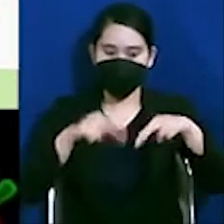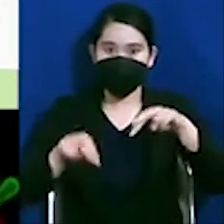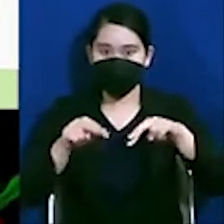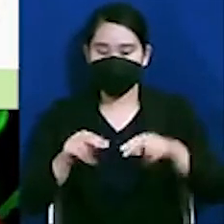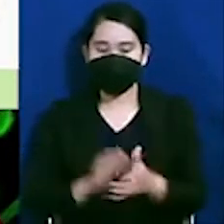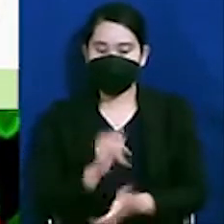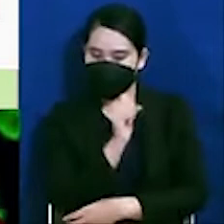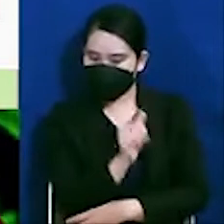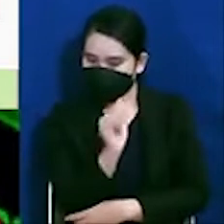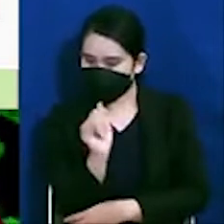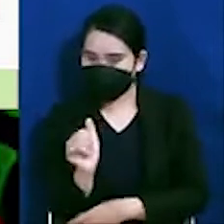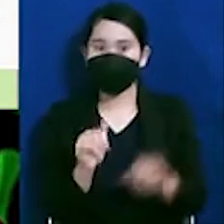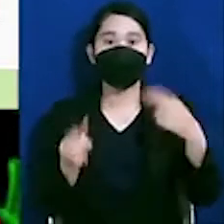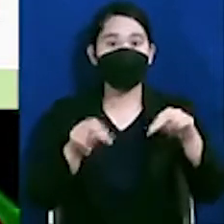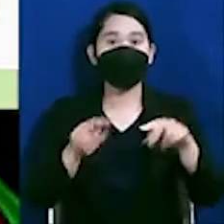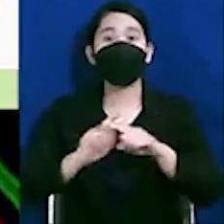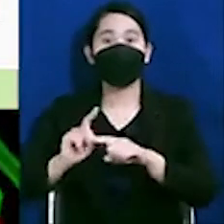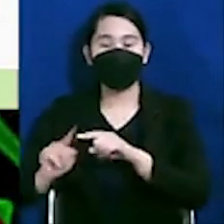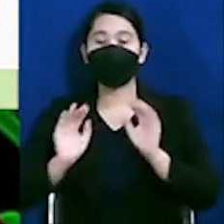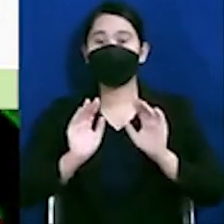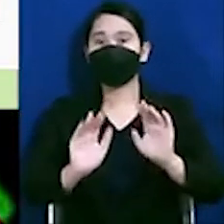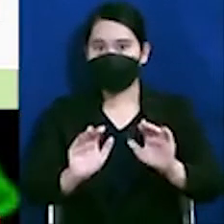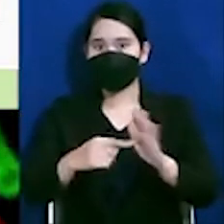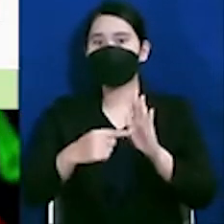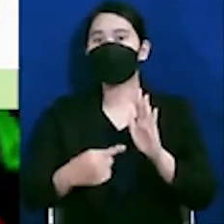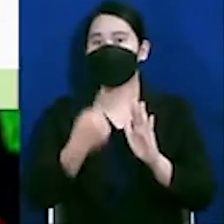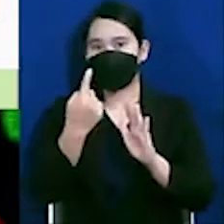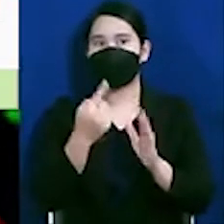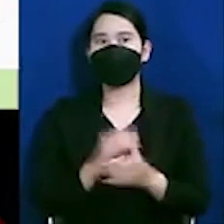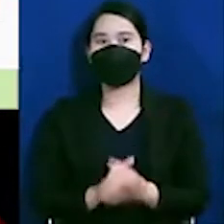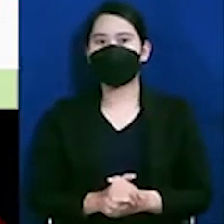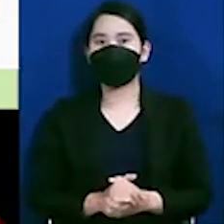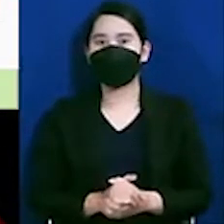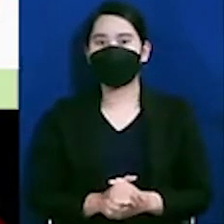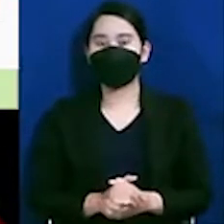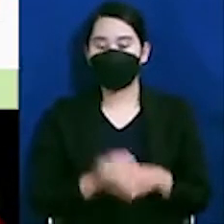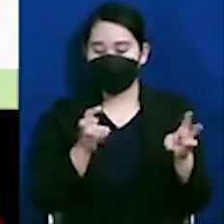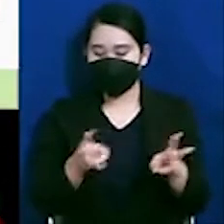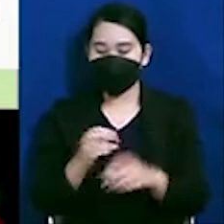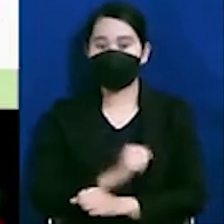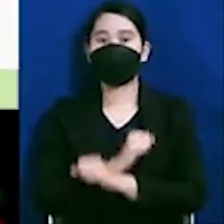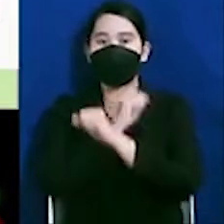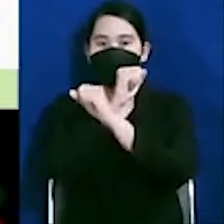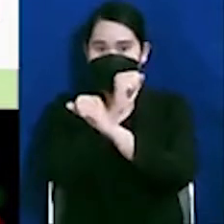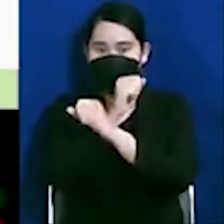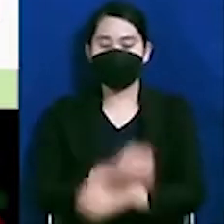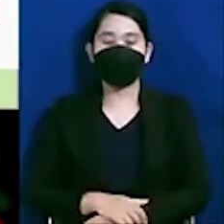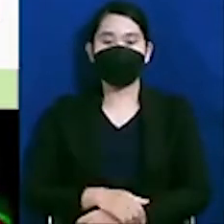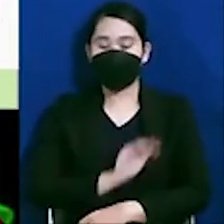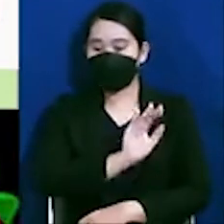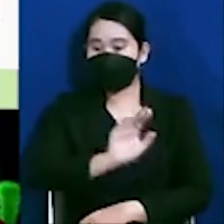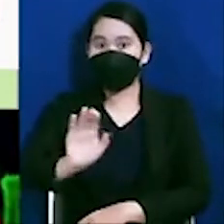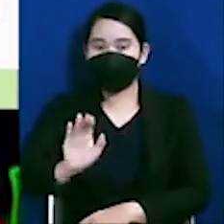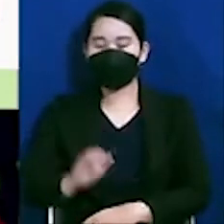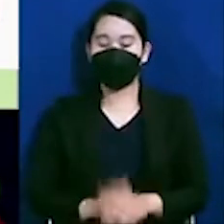ตรวจค้นหาเชิงรุกนะครับตรงนี้ก็ต้องฝากตั้งแต่ระดับอาจจะเป็นเรื่องของการป้องกันส่วนบุคคลขึ้นมานะครับทั้ง